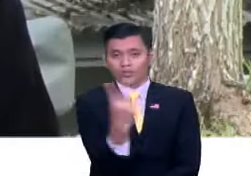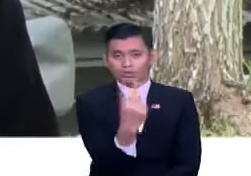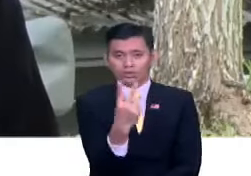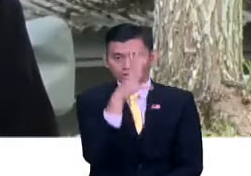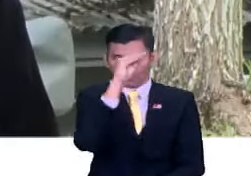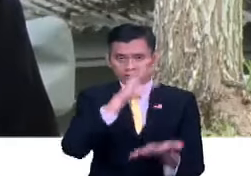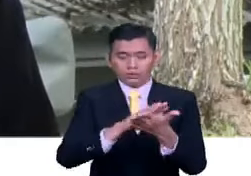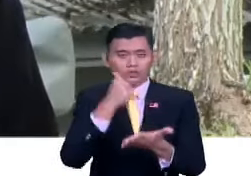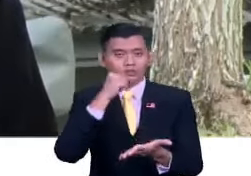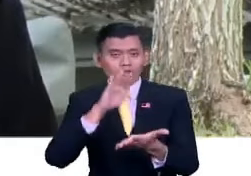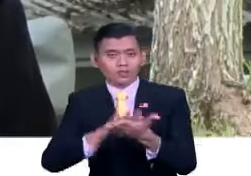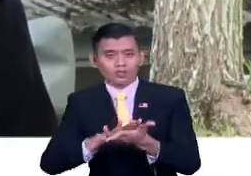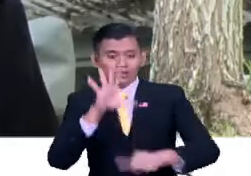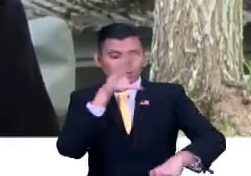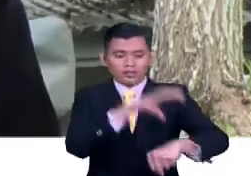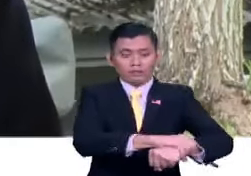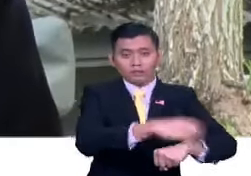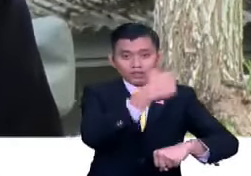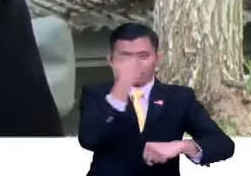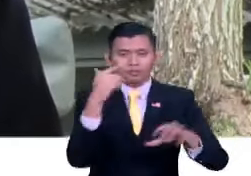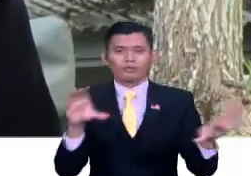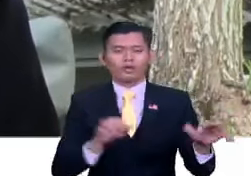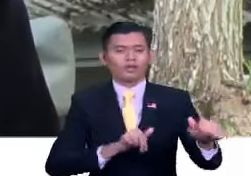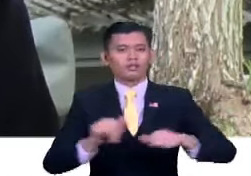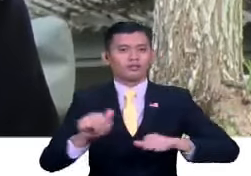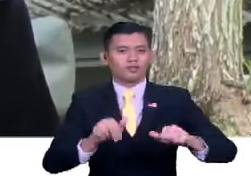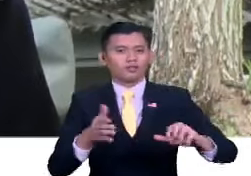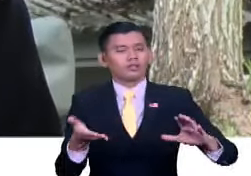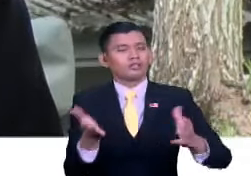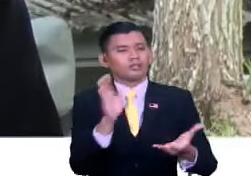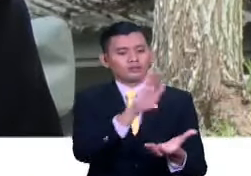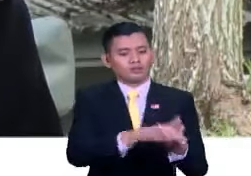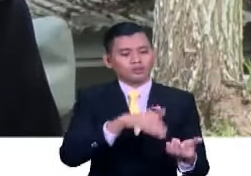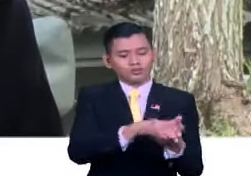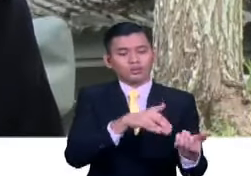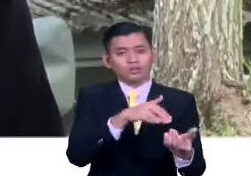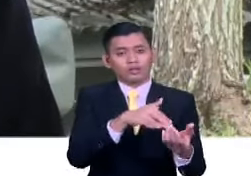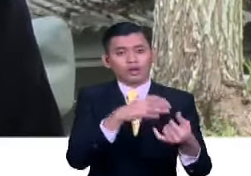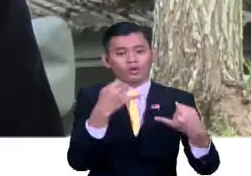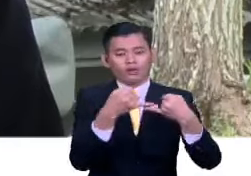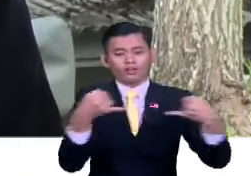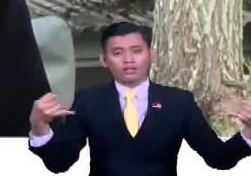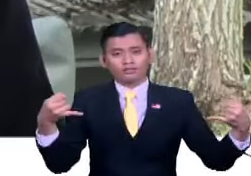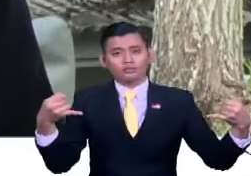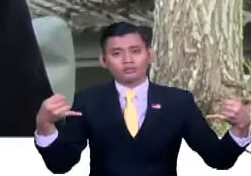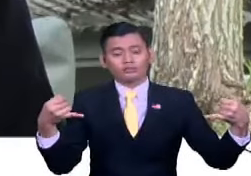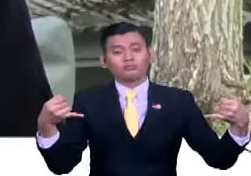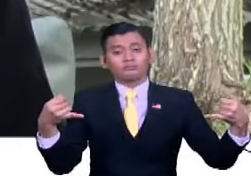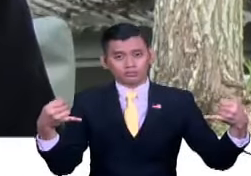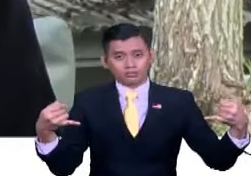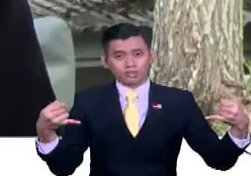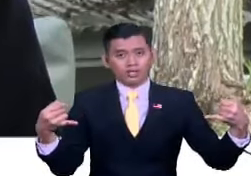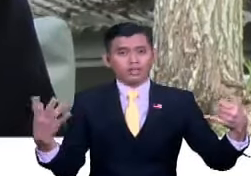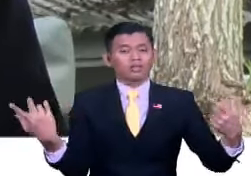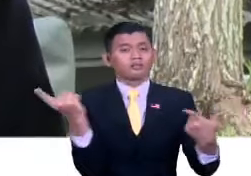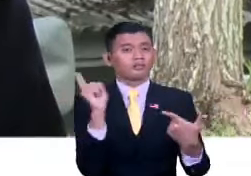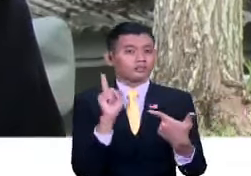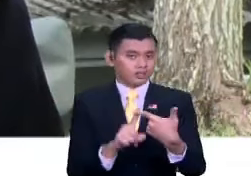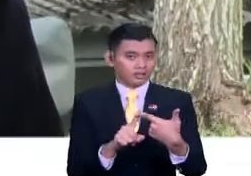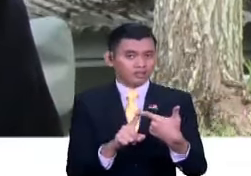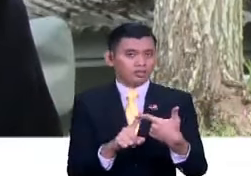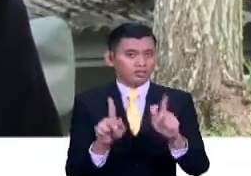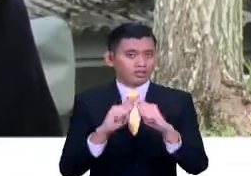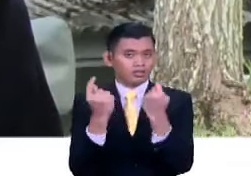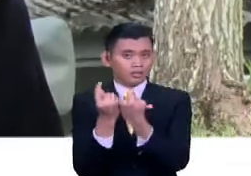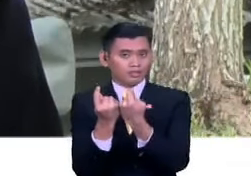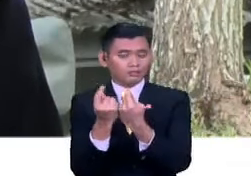ni ditahan kerana disyaki menjalankan aktiviti perjudian online, dan unit AMLA Bukit Aman pula